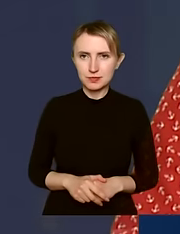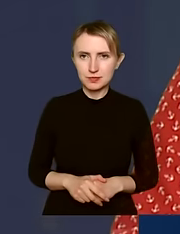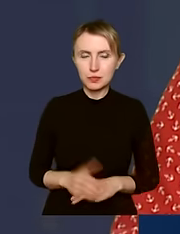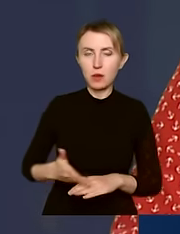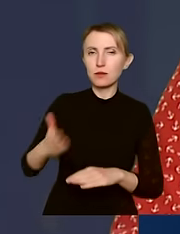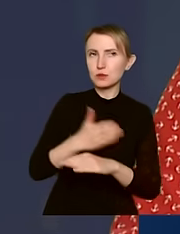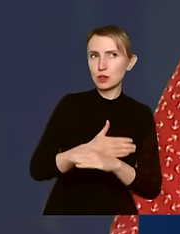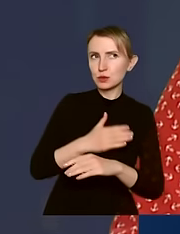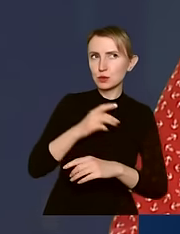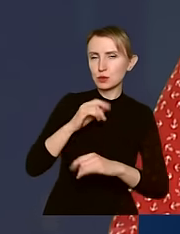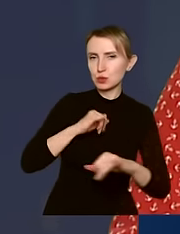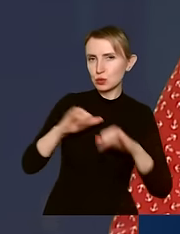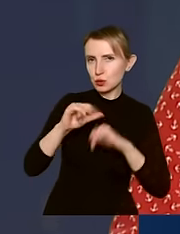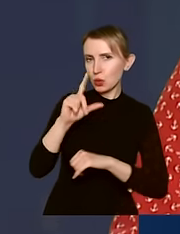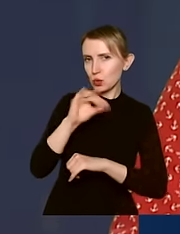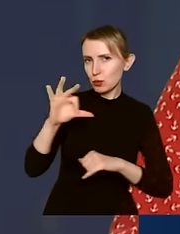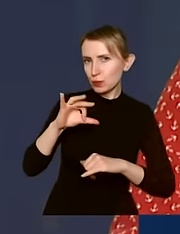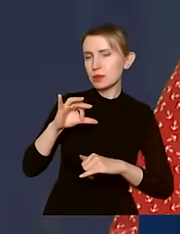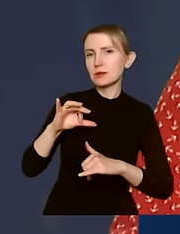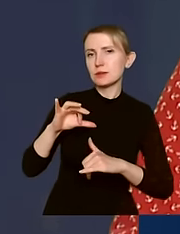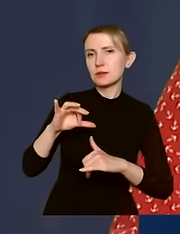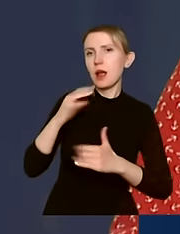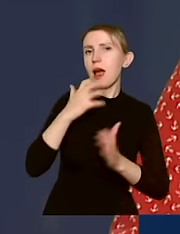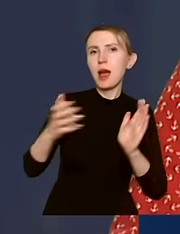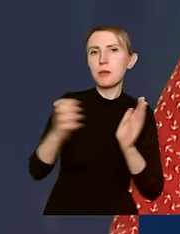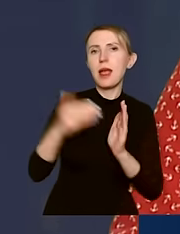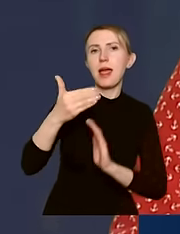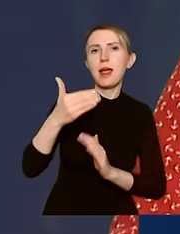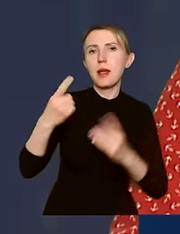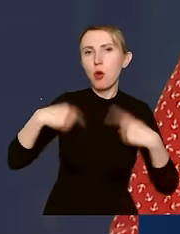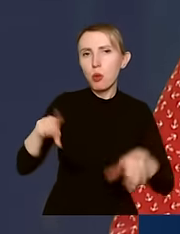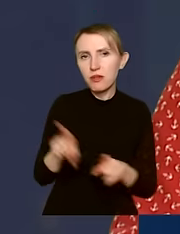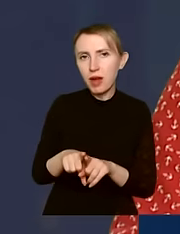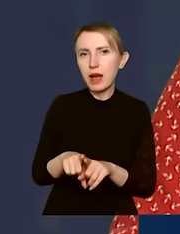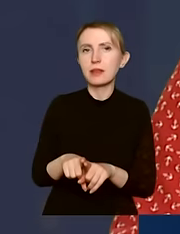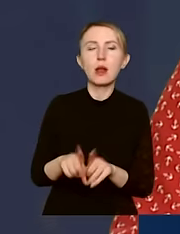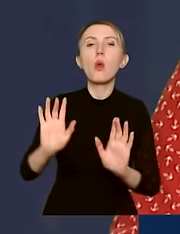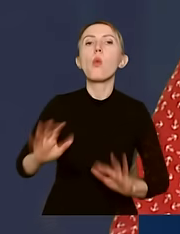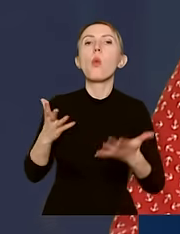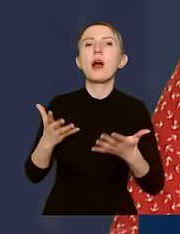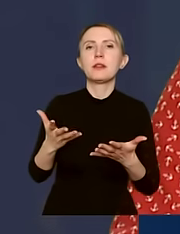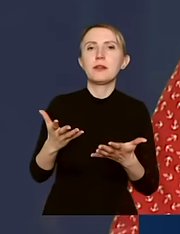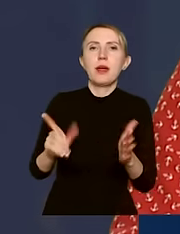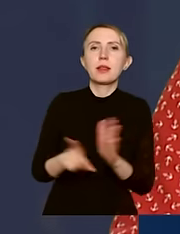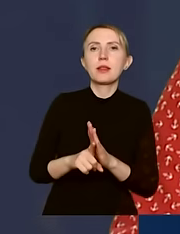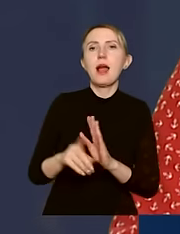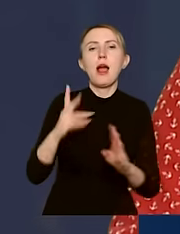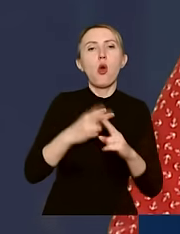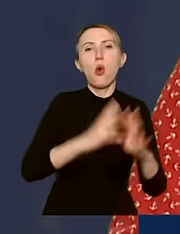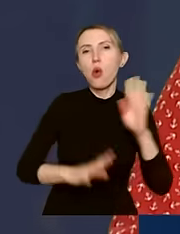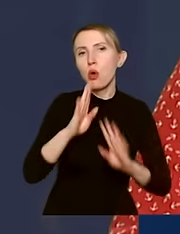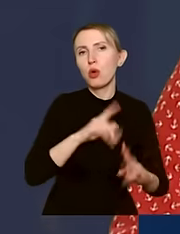rządu, no, rządu Prawa i Sprawiedliwości w zakresie aplikacji M-Obywatel, w zakresie ułatwień dla pacjentów,